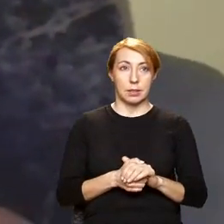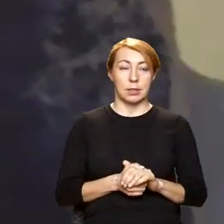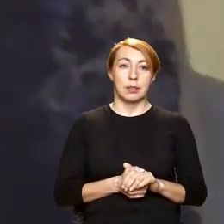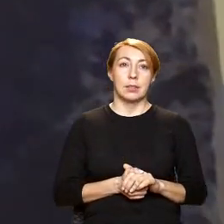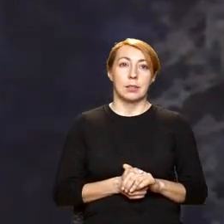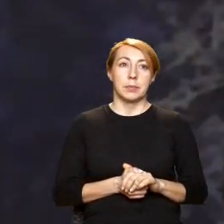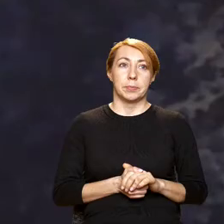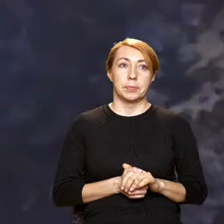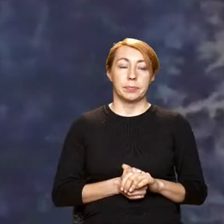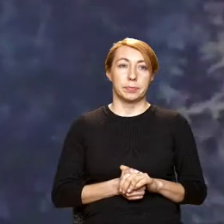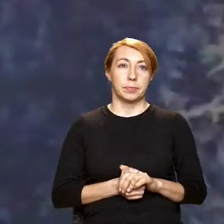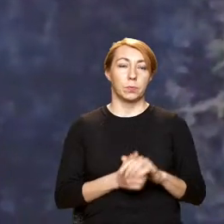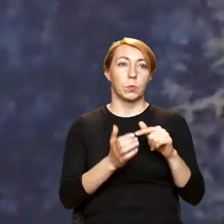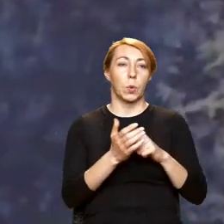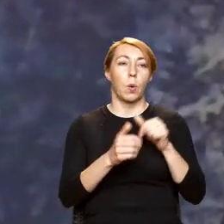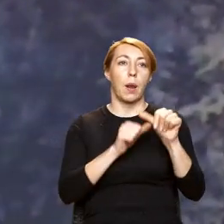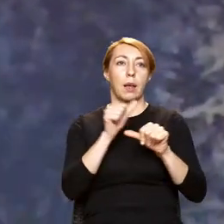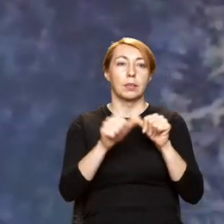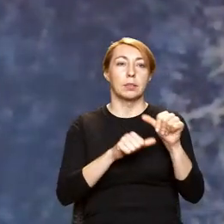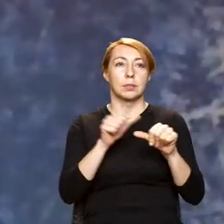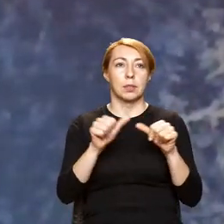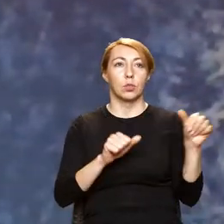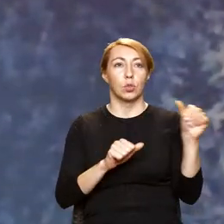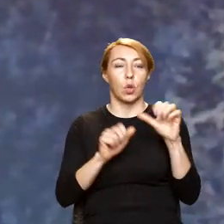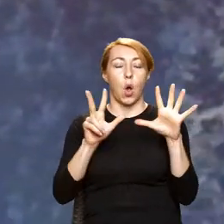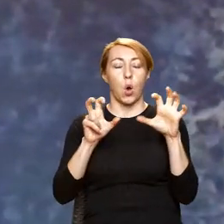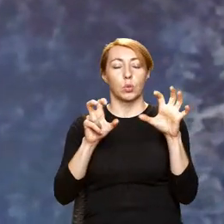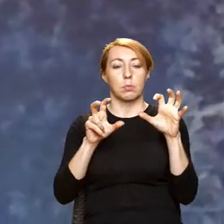Piłsudskiego z lat